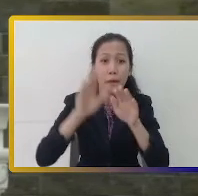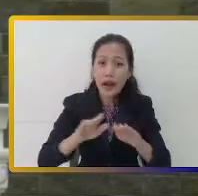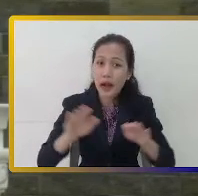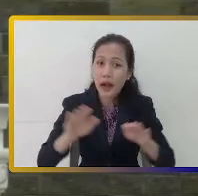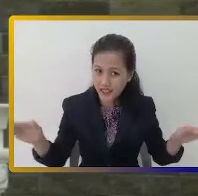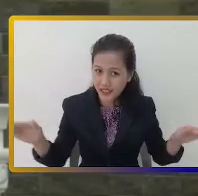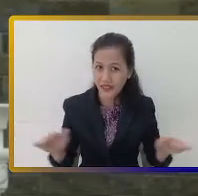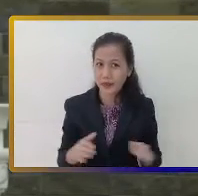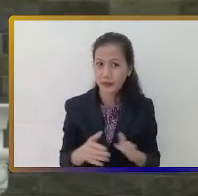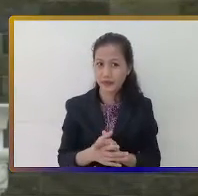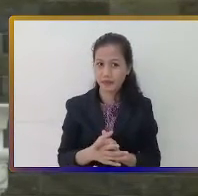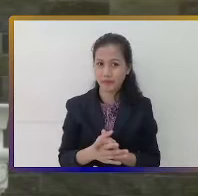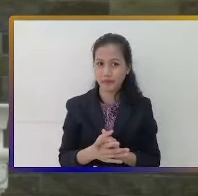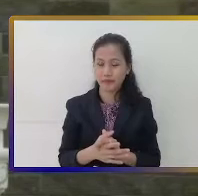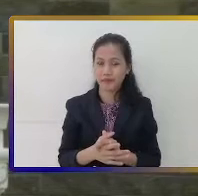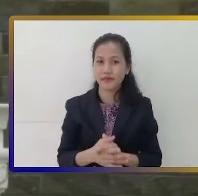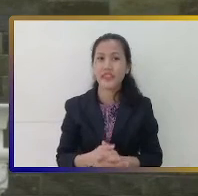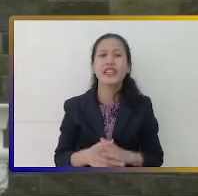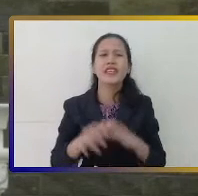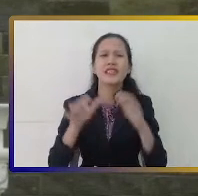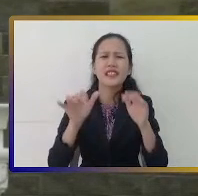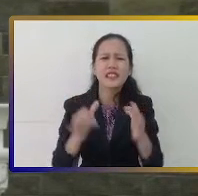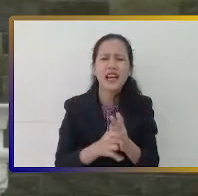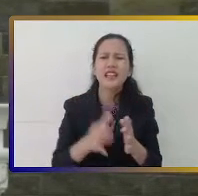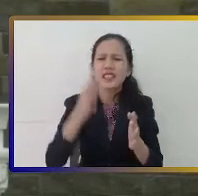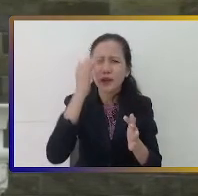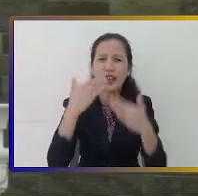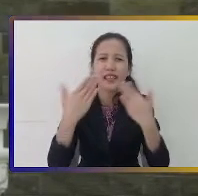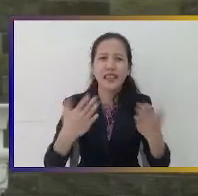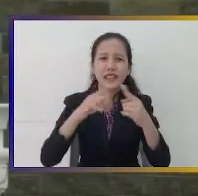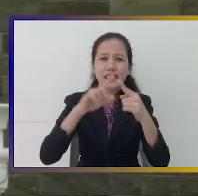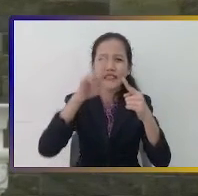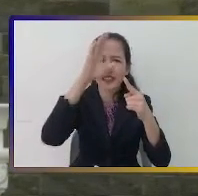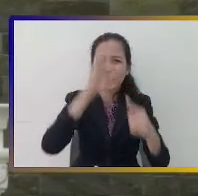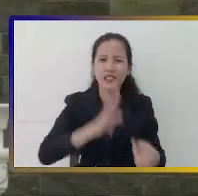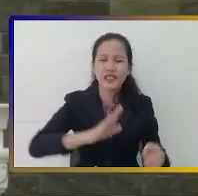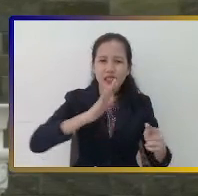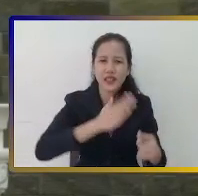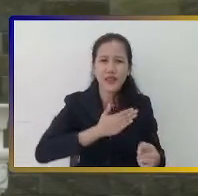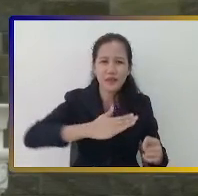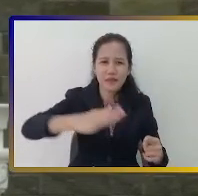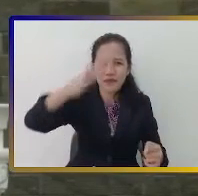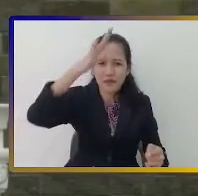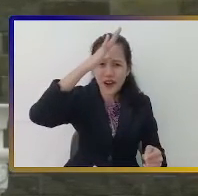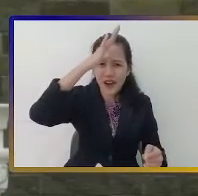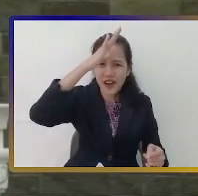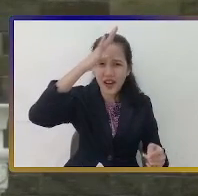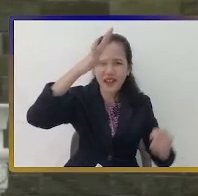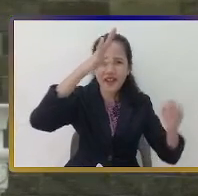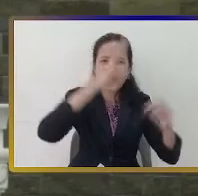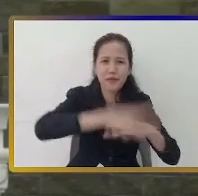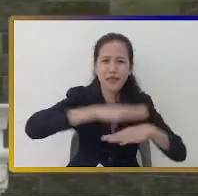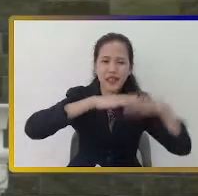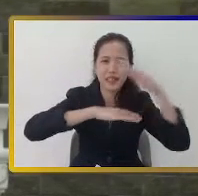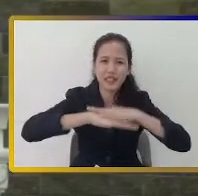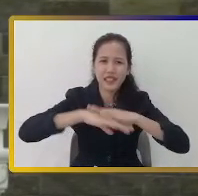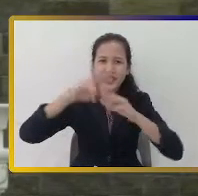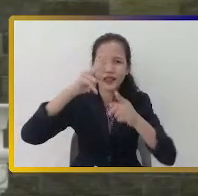amin. Kaya kapatid, salamat sa Panginoon, my dad instilled some principles sa buhay